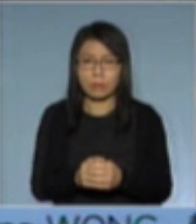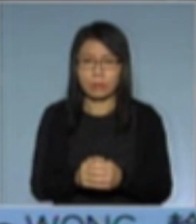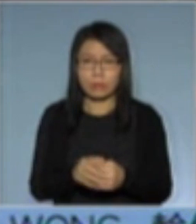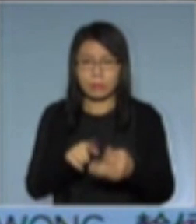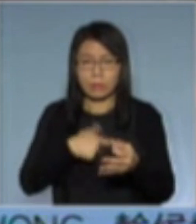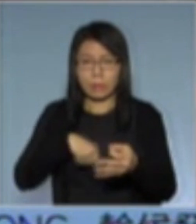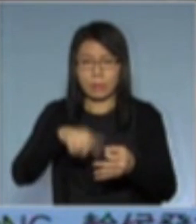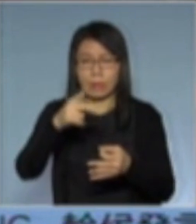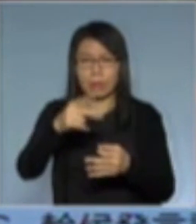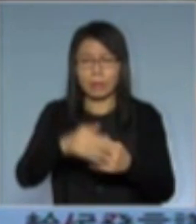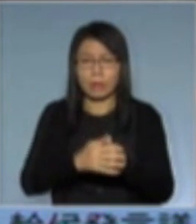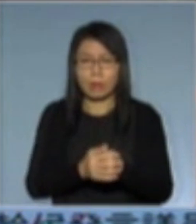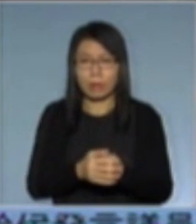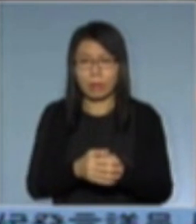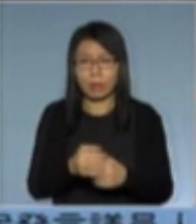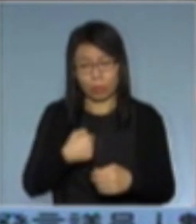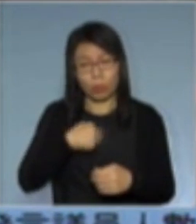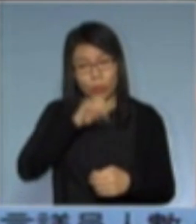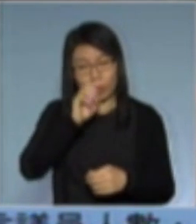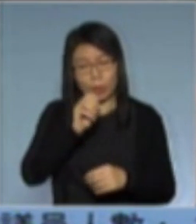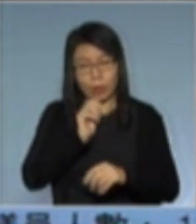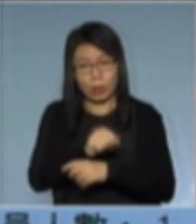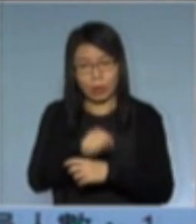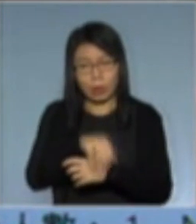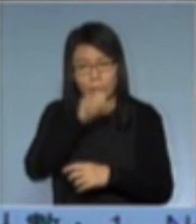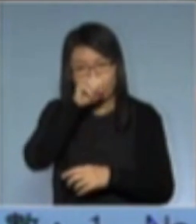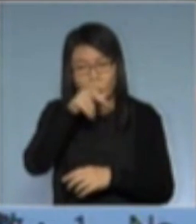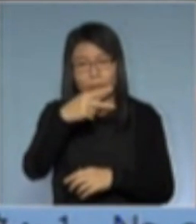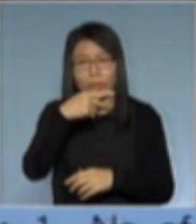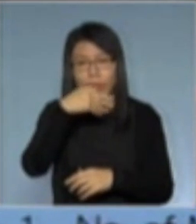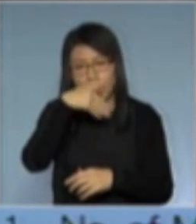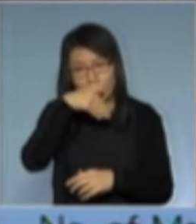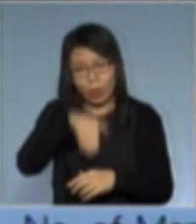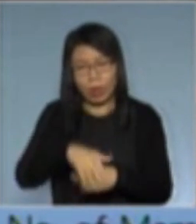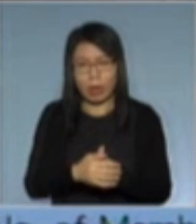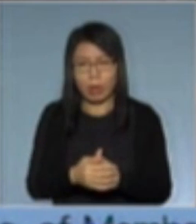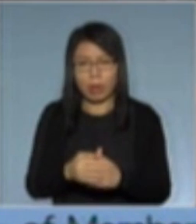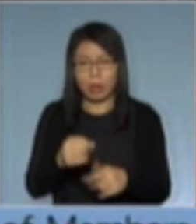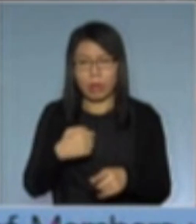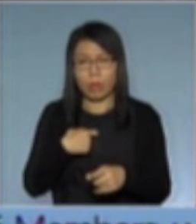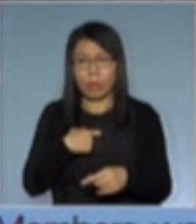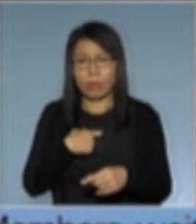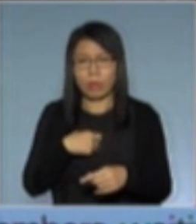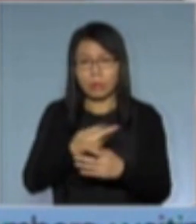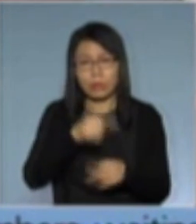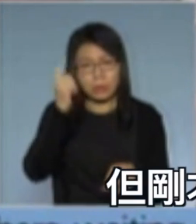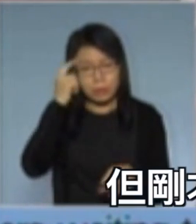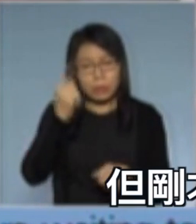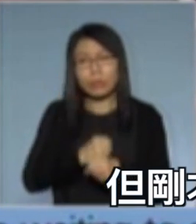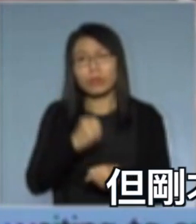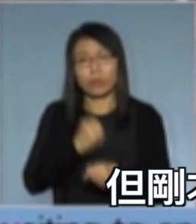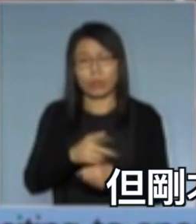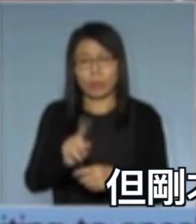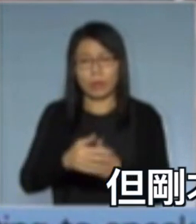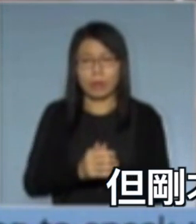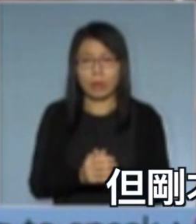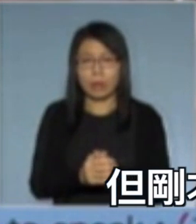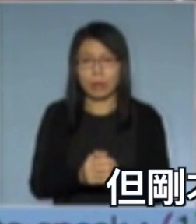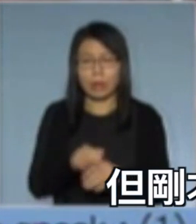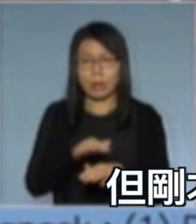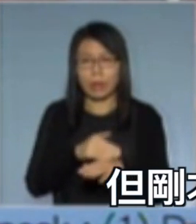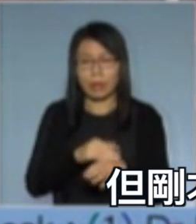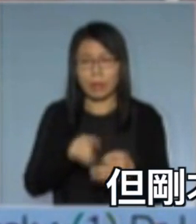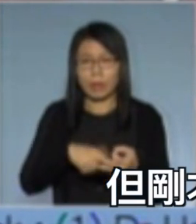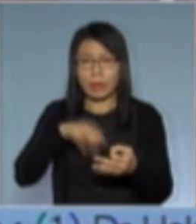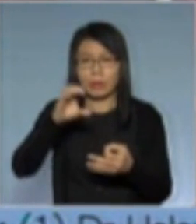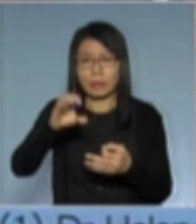咁，我係講廢話，我都唔想㗎咁，都仲可以笑一下呢條傻仔都幾得意啊，講得咁。但係剛才陳佩醫生就令我